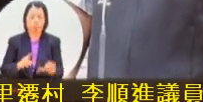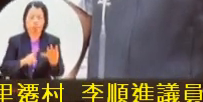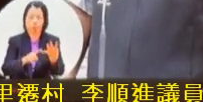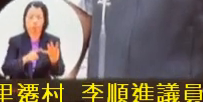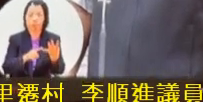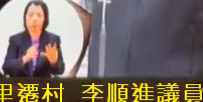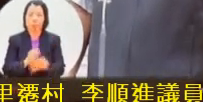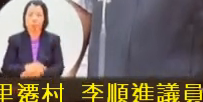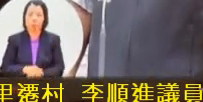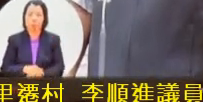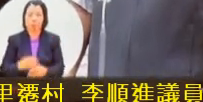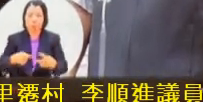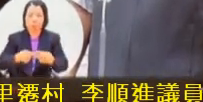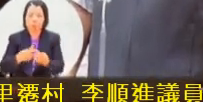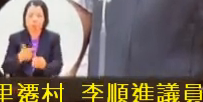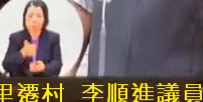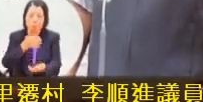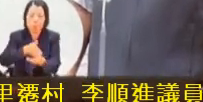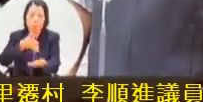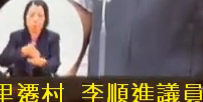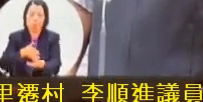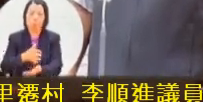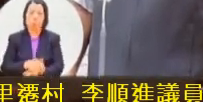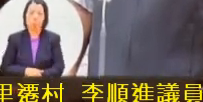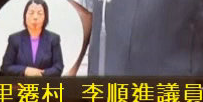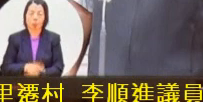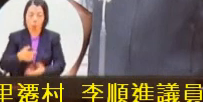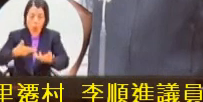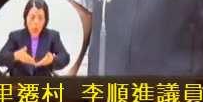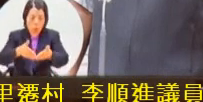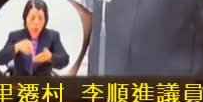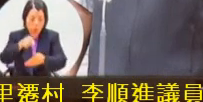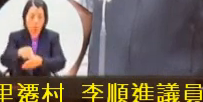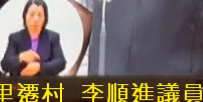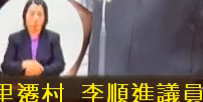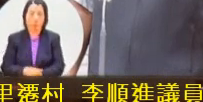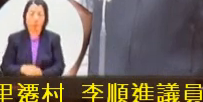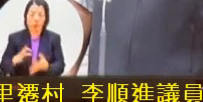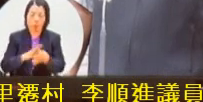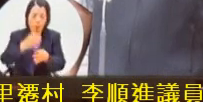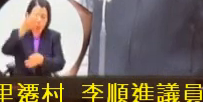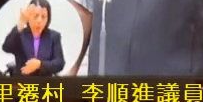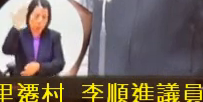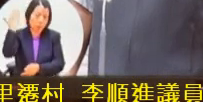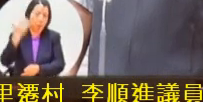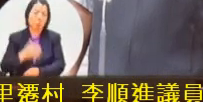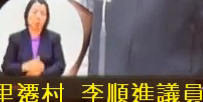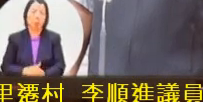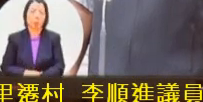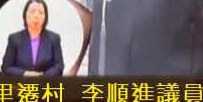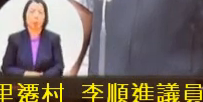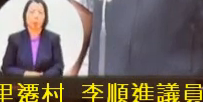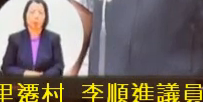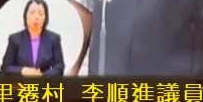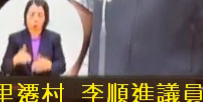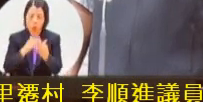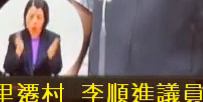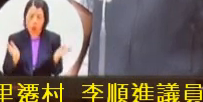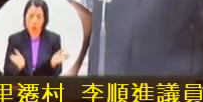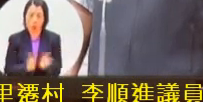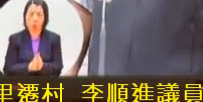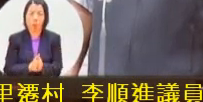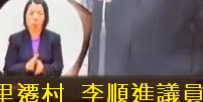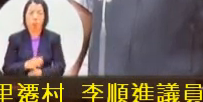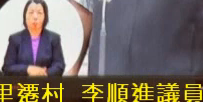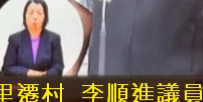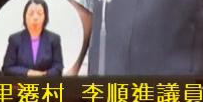李燕刚才谈那个才是最重点，因为当初我们刚才这一个所有的这一个